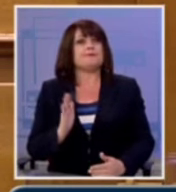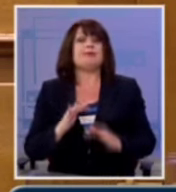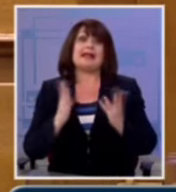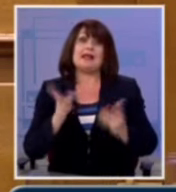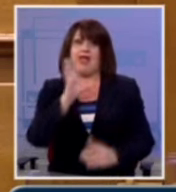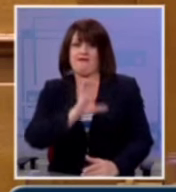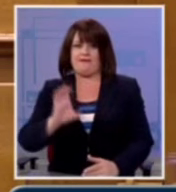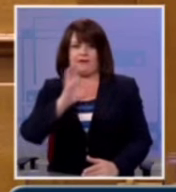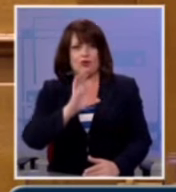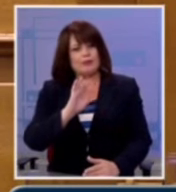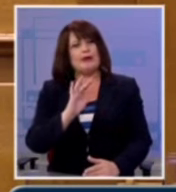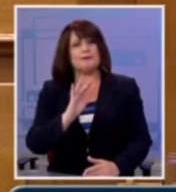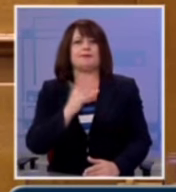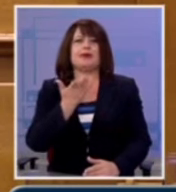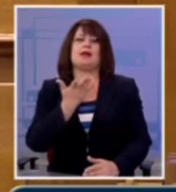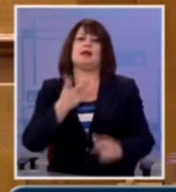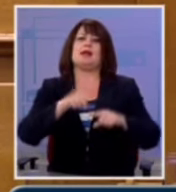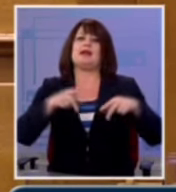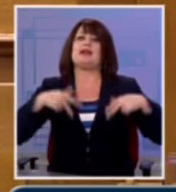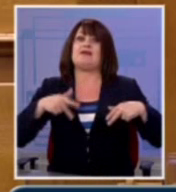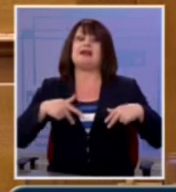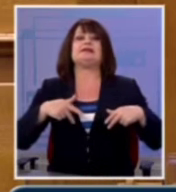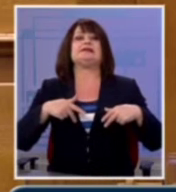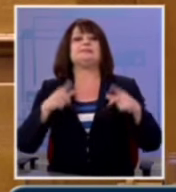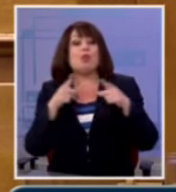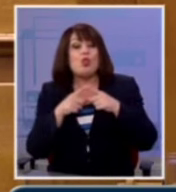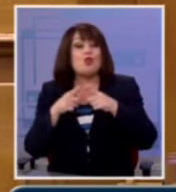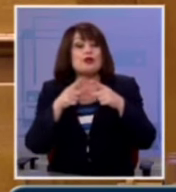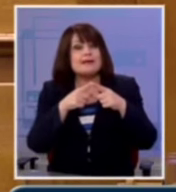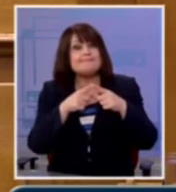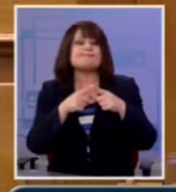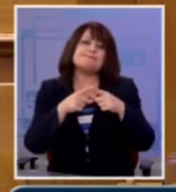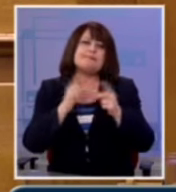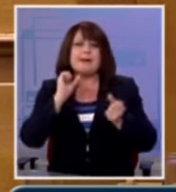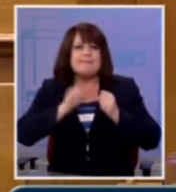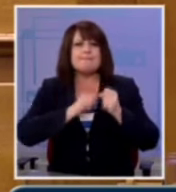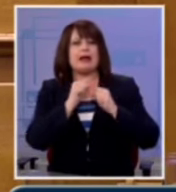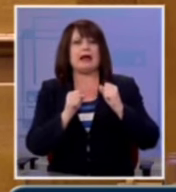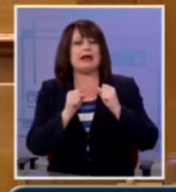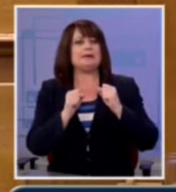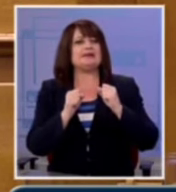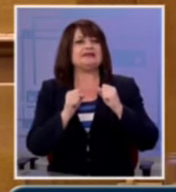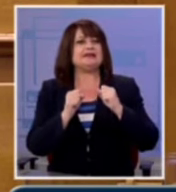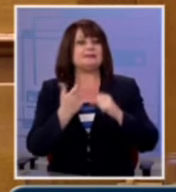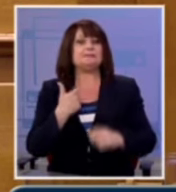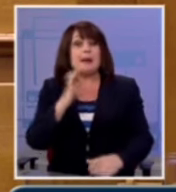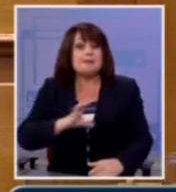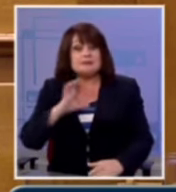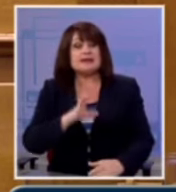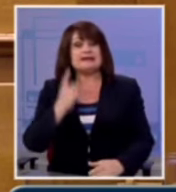ίδια η κυβέρνηση δοκίμασε και δοκίμαστηκε η ίδια πάνω στην